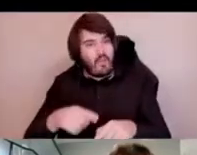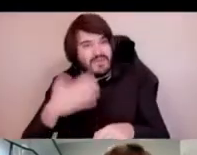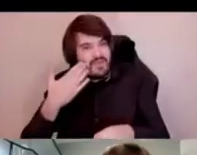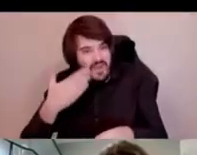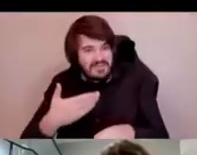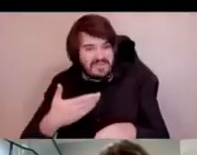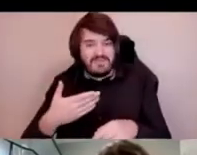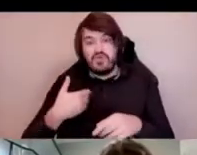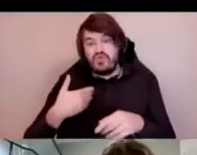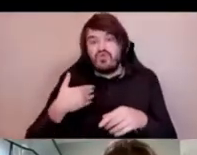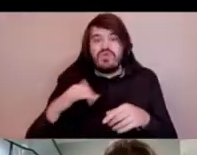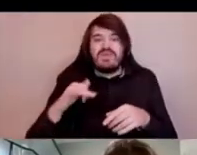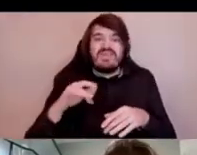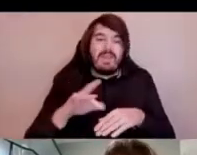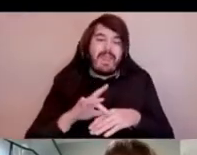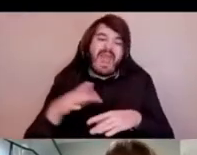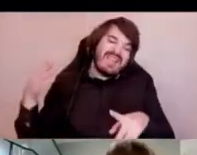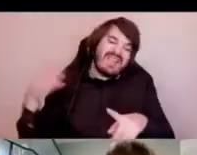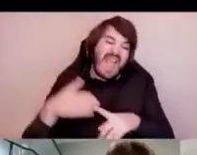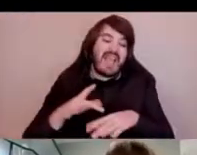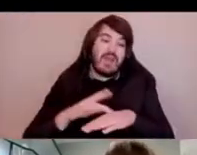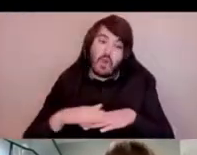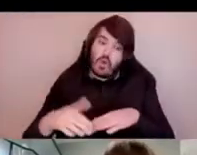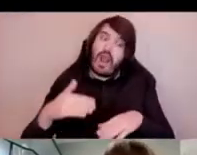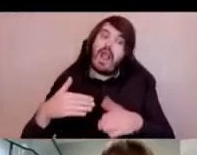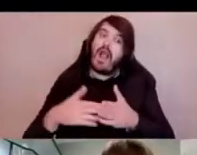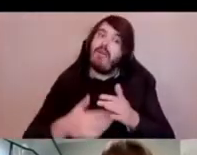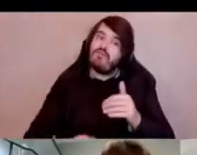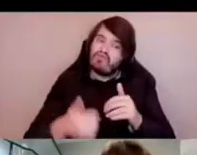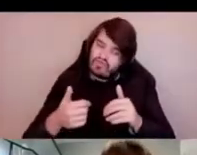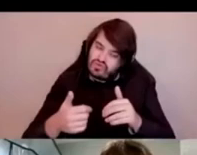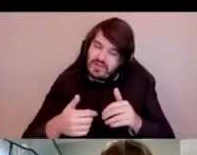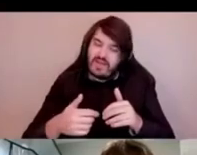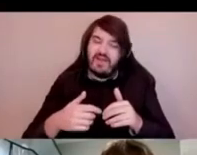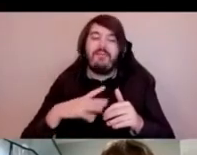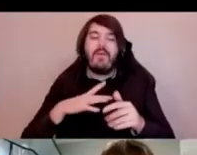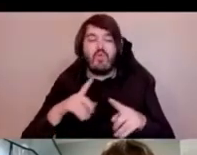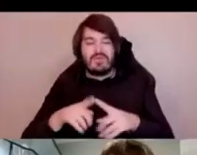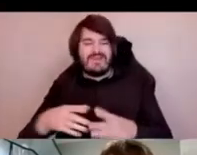surtout quand c'est en pleine terre, par exemple, là. Mais en pot aussi, là, ça va